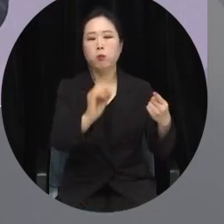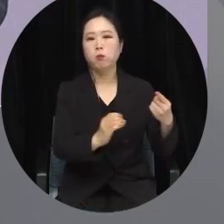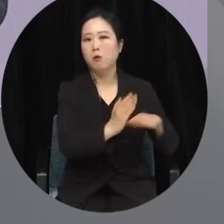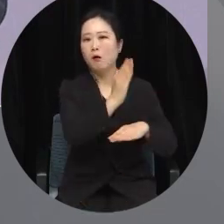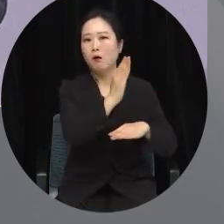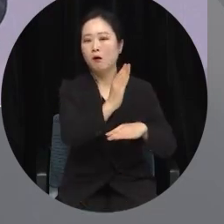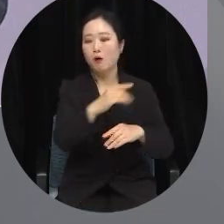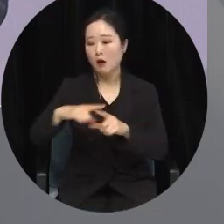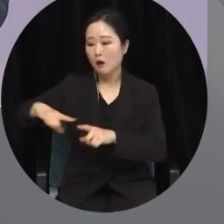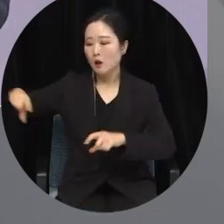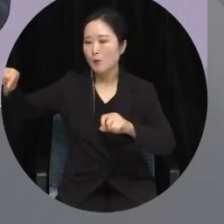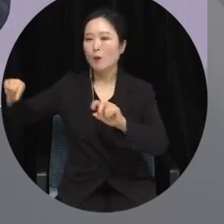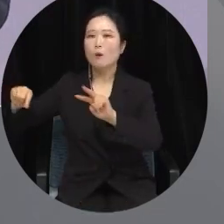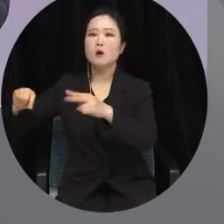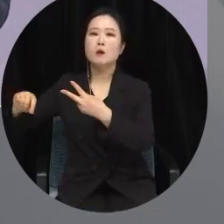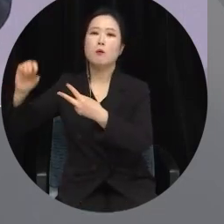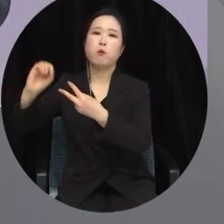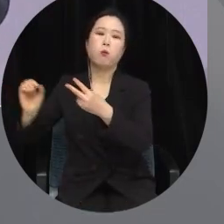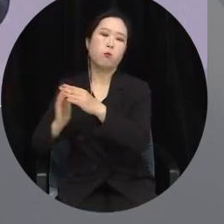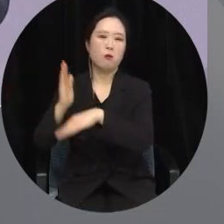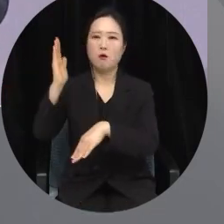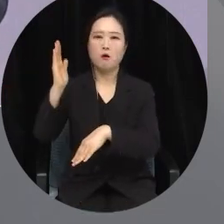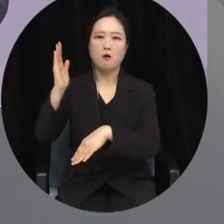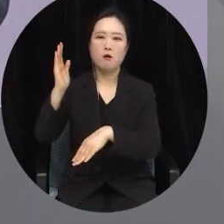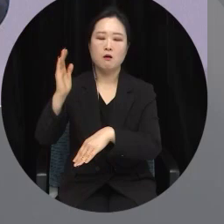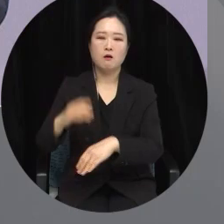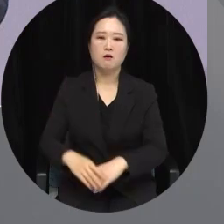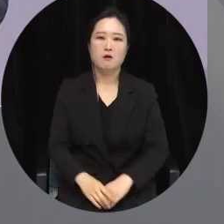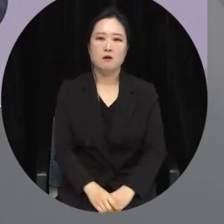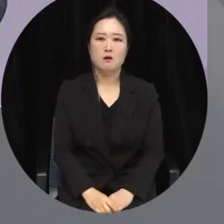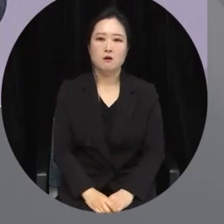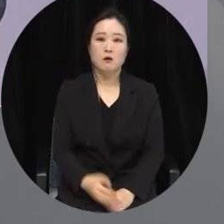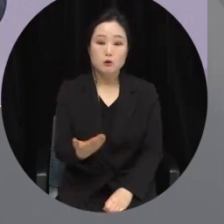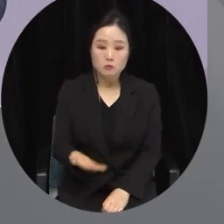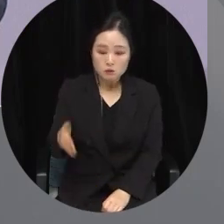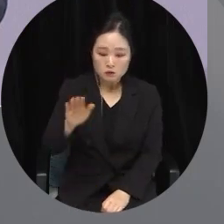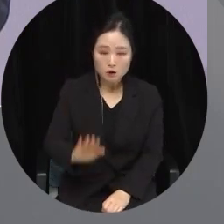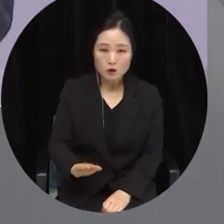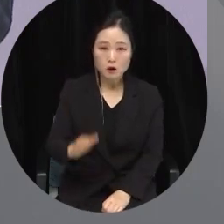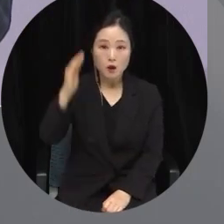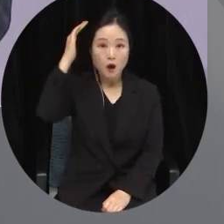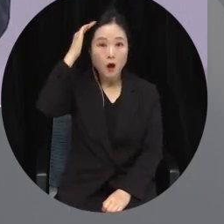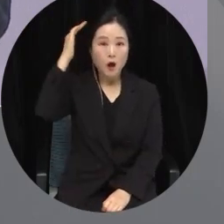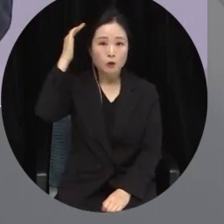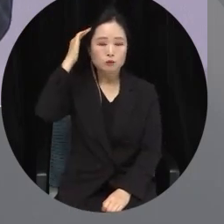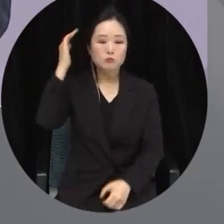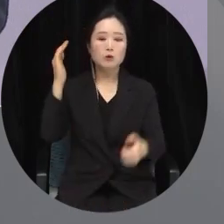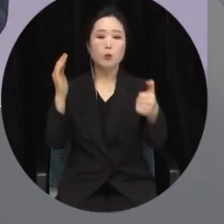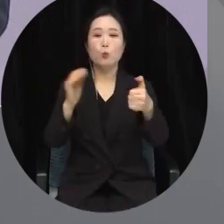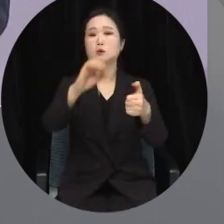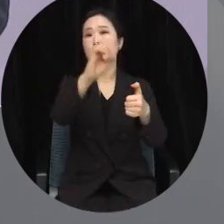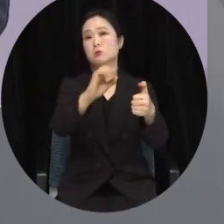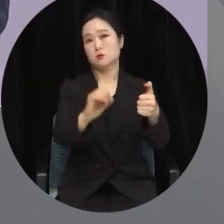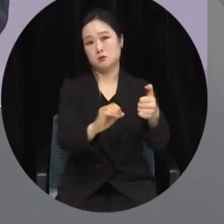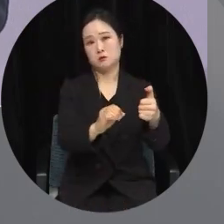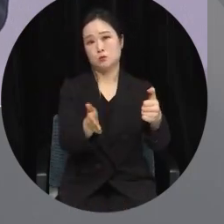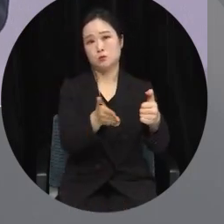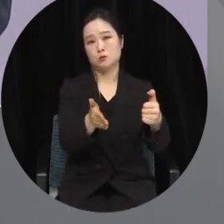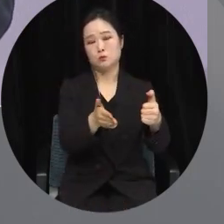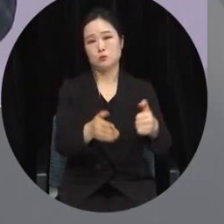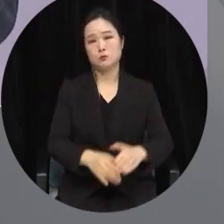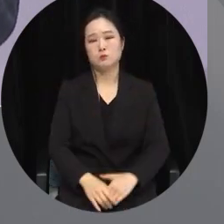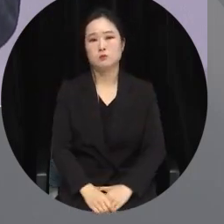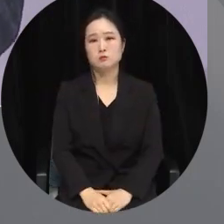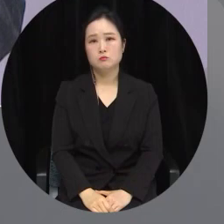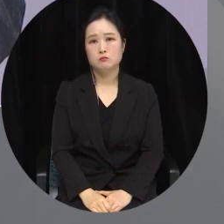넘지 않습니까? 유럽조차도 100%가 대부분. 그렇습니다. 한국은 지금 현재 50%가 채 안 되는 실정입니다.